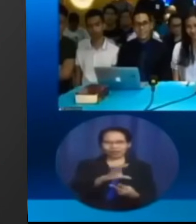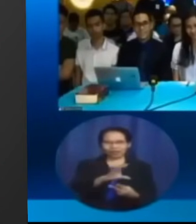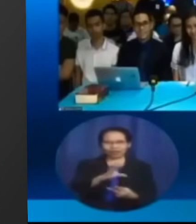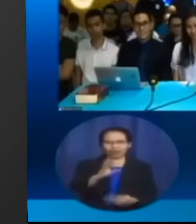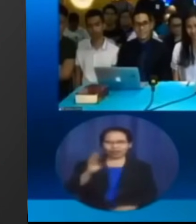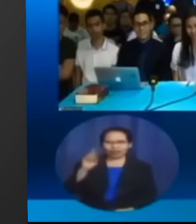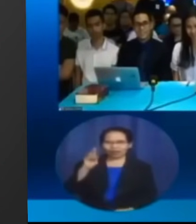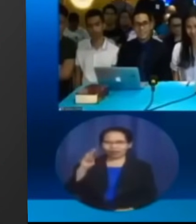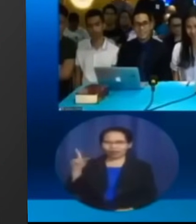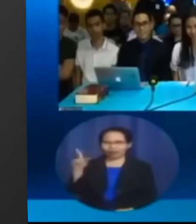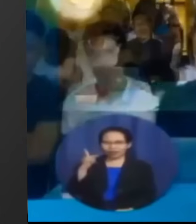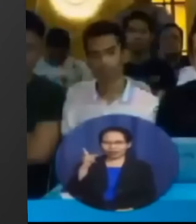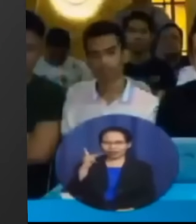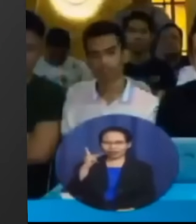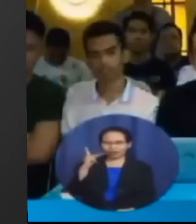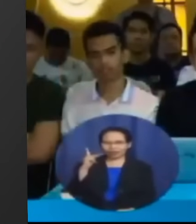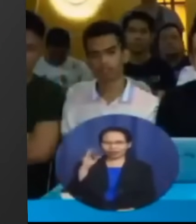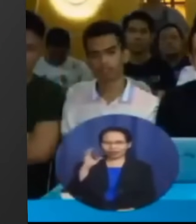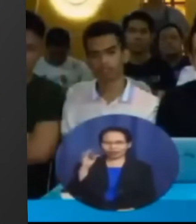Cola, Coca-Cola, at saka